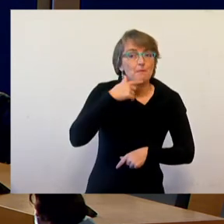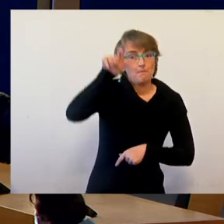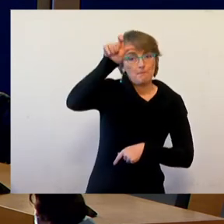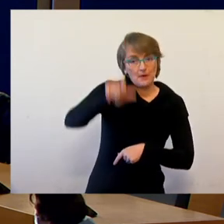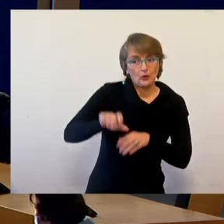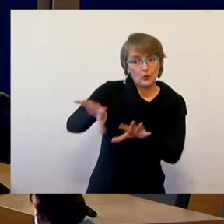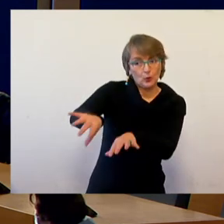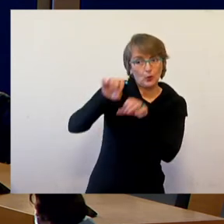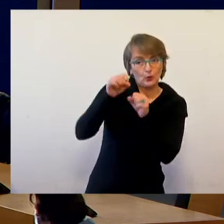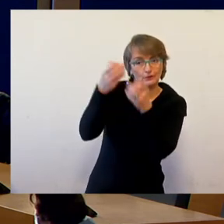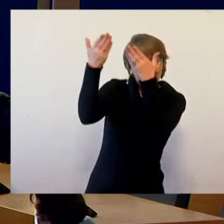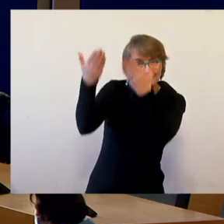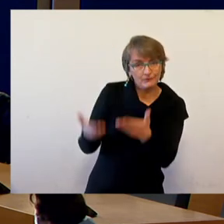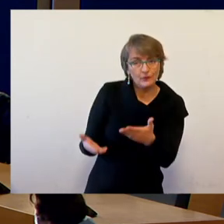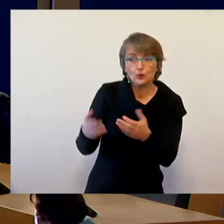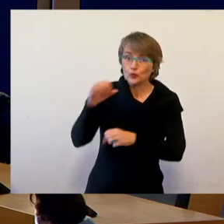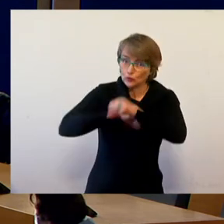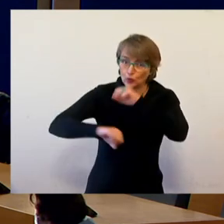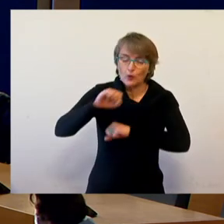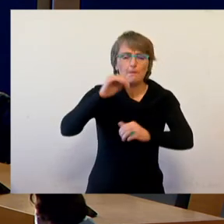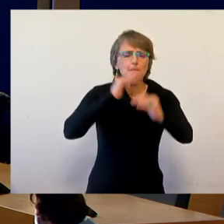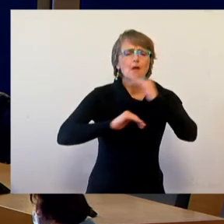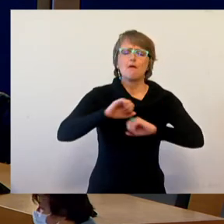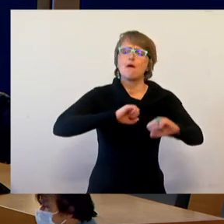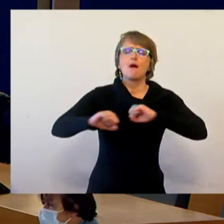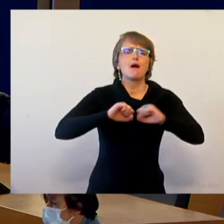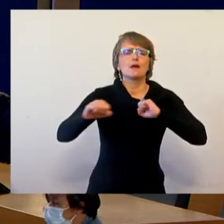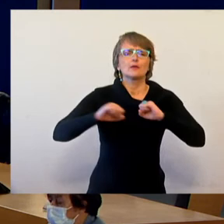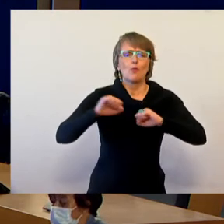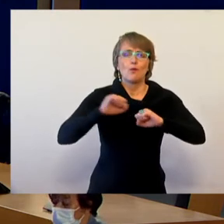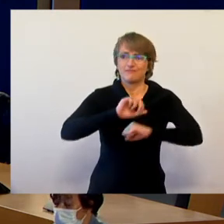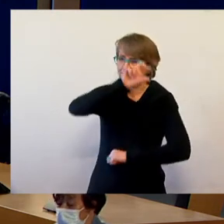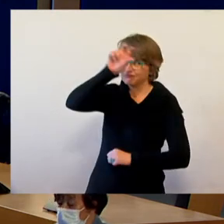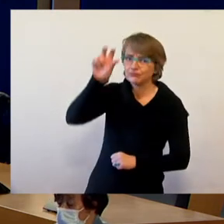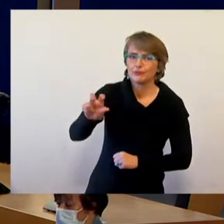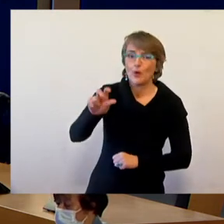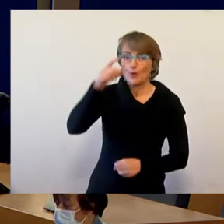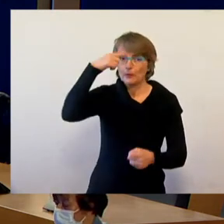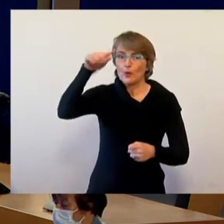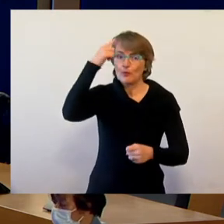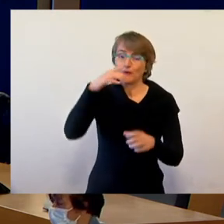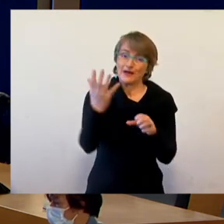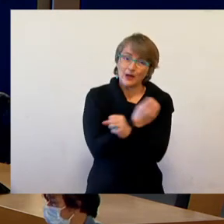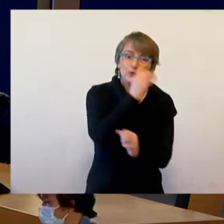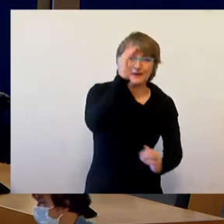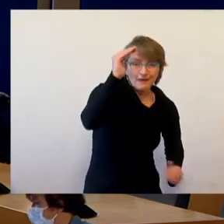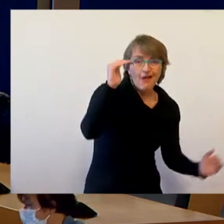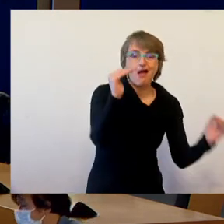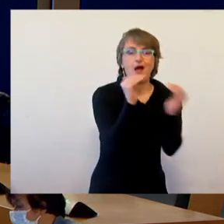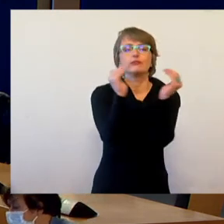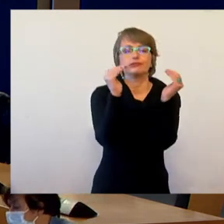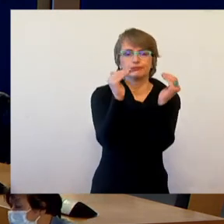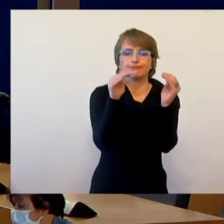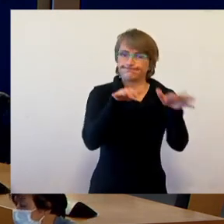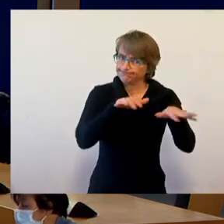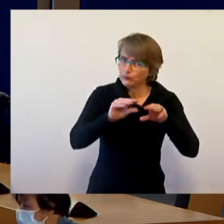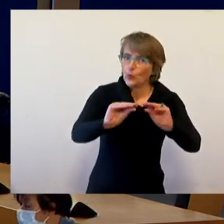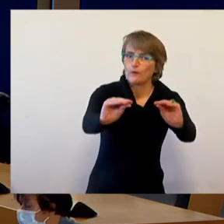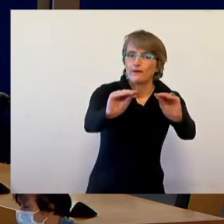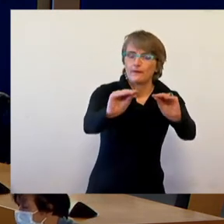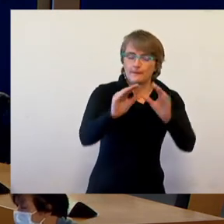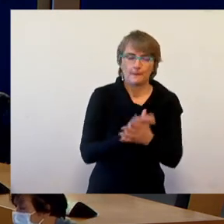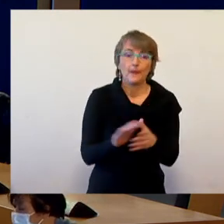sera en charge de mettre en œuvre ce plan d'action pour atteindre l'égalité professionnelle et qui suivra également